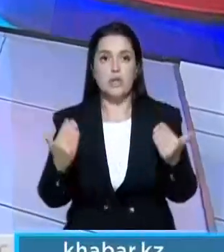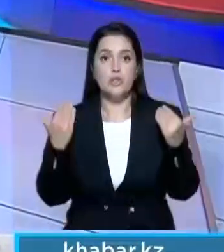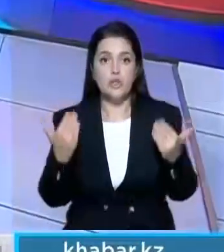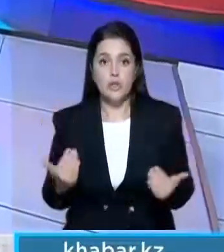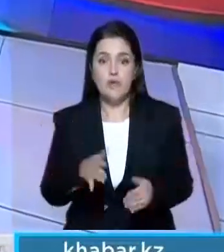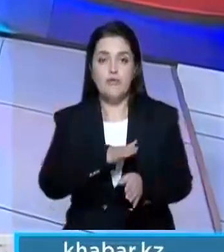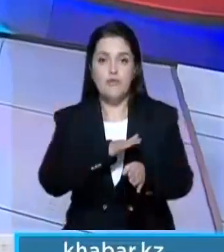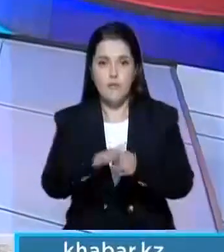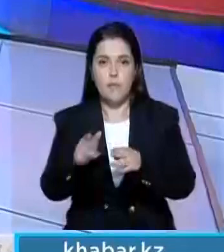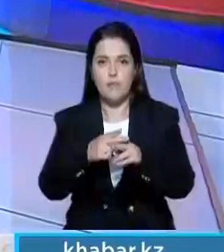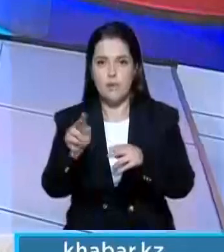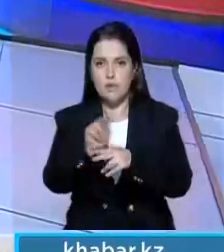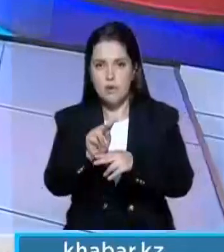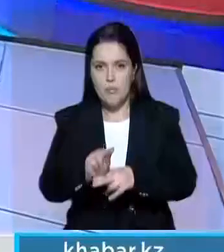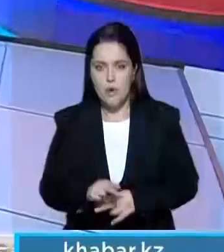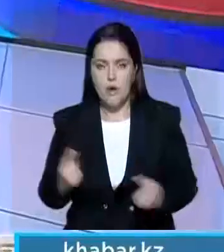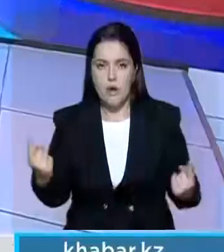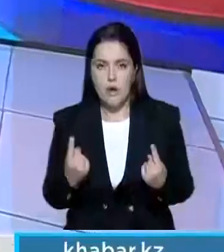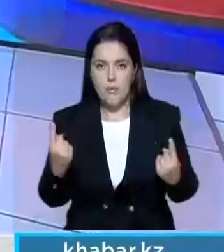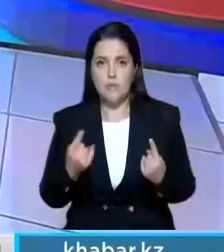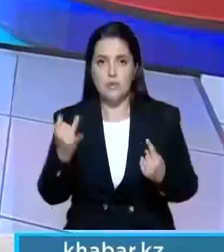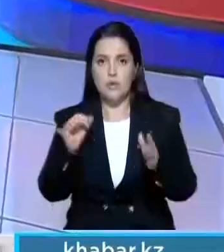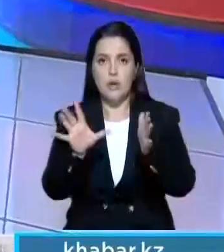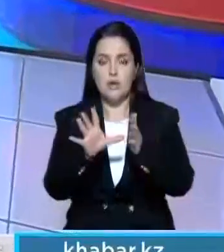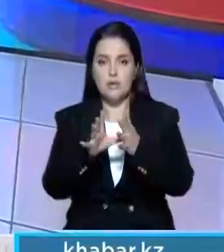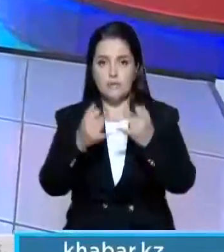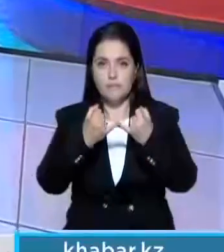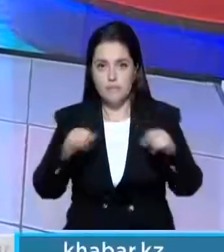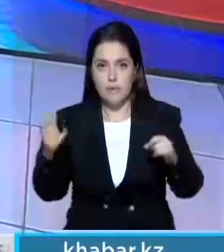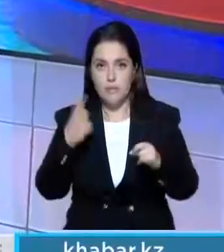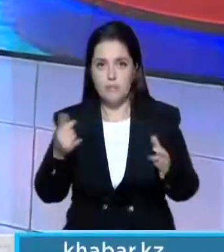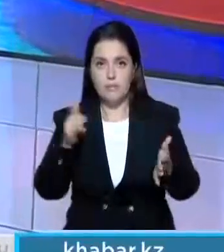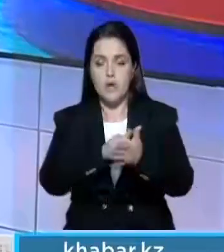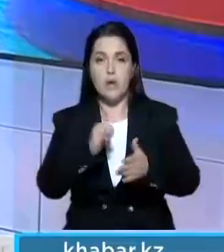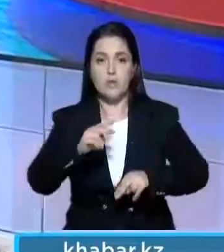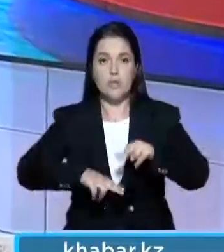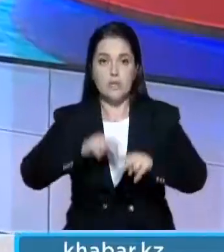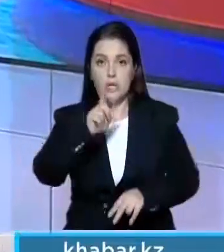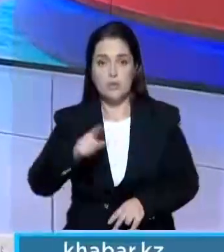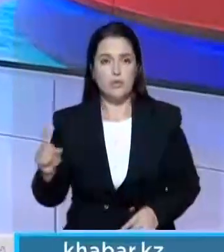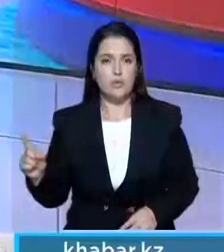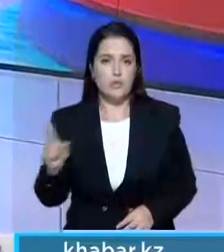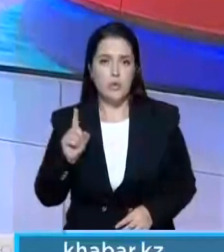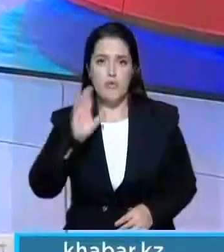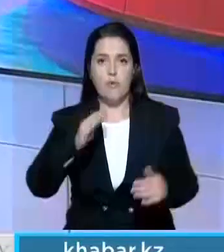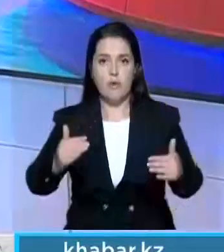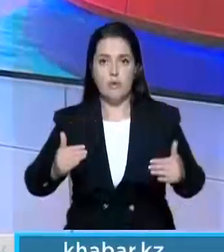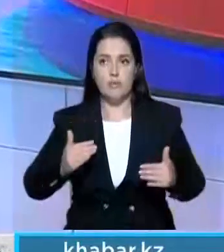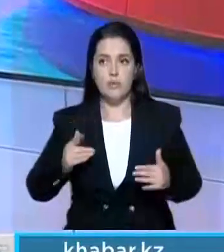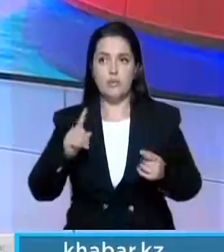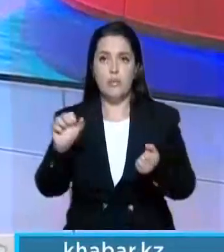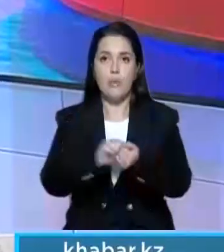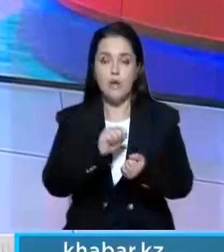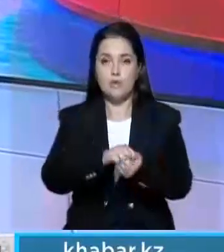настоящему моменту выполнен косметический ремонт зданий, возобновлено электроснабжение. Сейчас строители ждут отхода грунтовых вод, чтобы